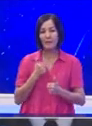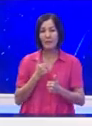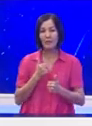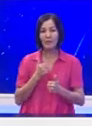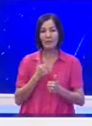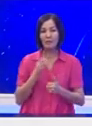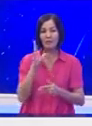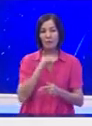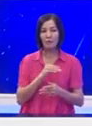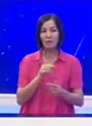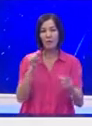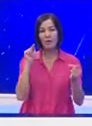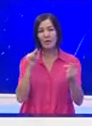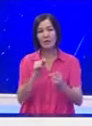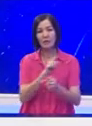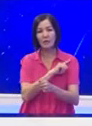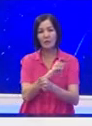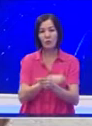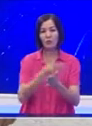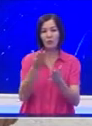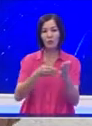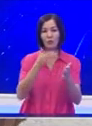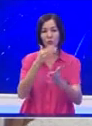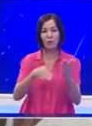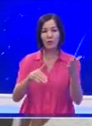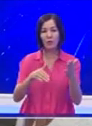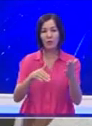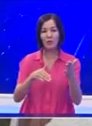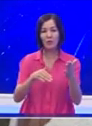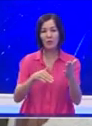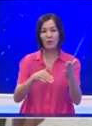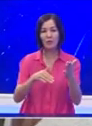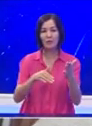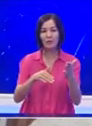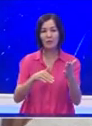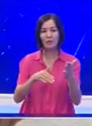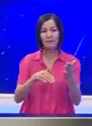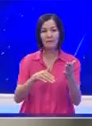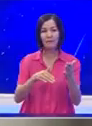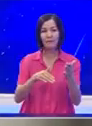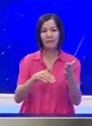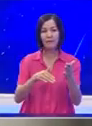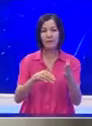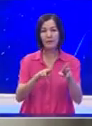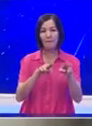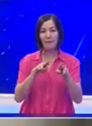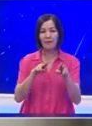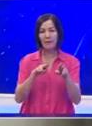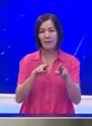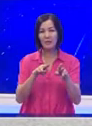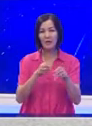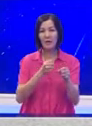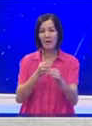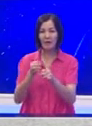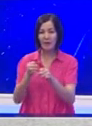отырамыз. Қарсыластың күшін жоюға арналған қоян-қолтық ұрысында оған сүңгі пышақ бек орнатылады. Түнгі уақытта оған түнгі көру құралы